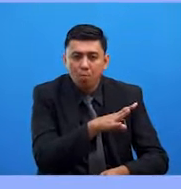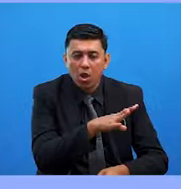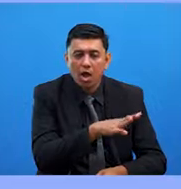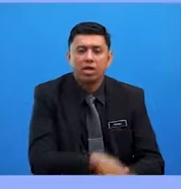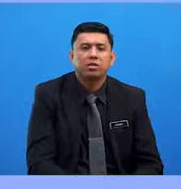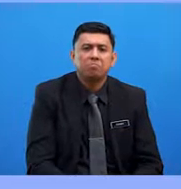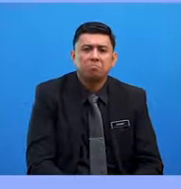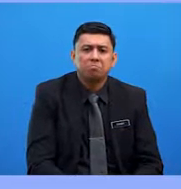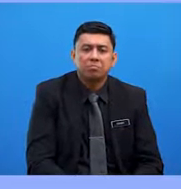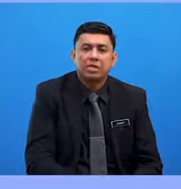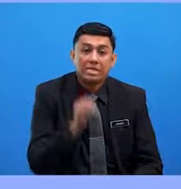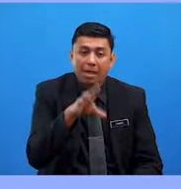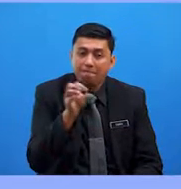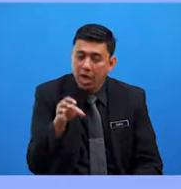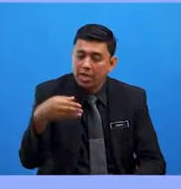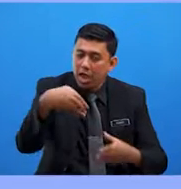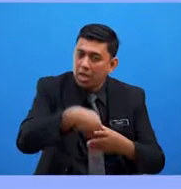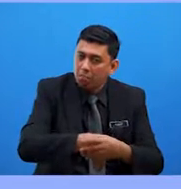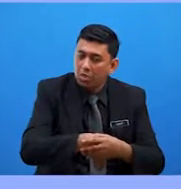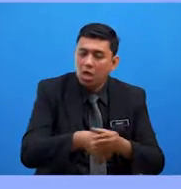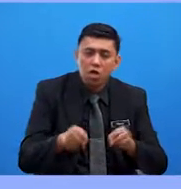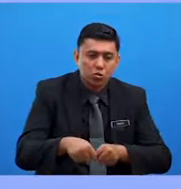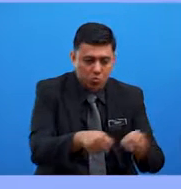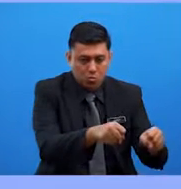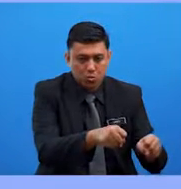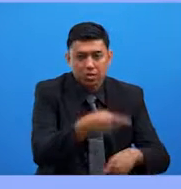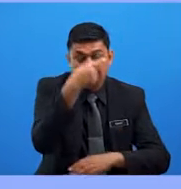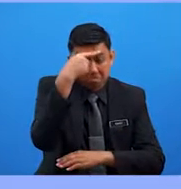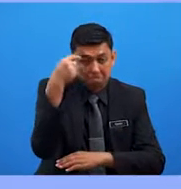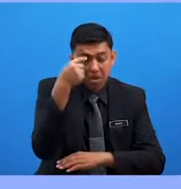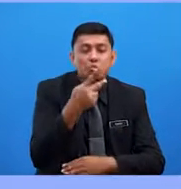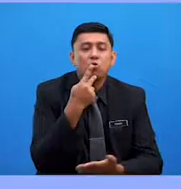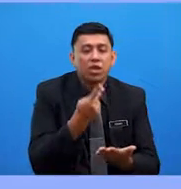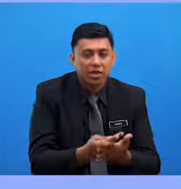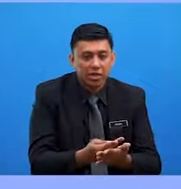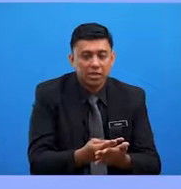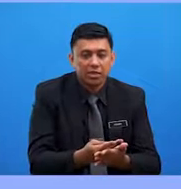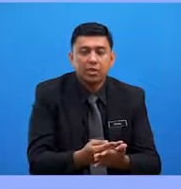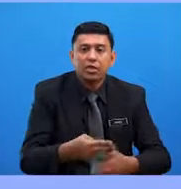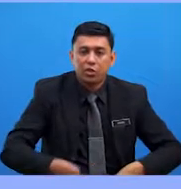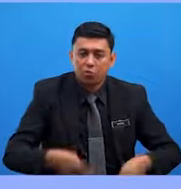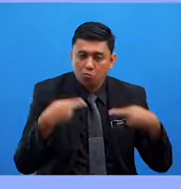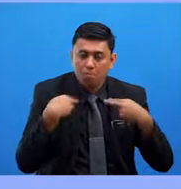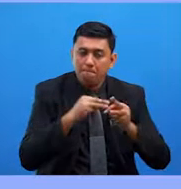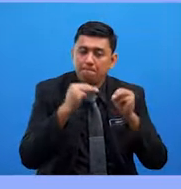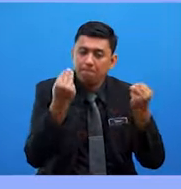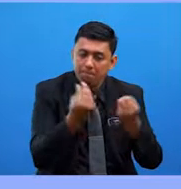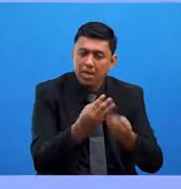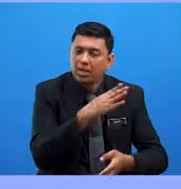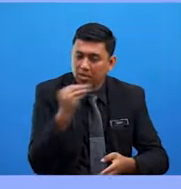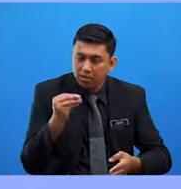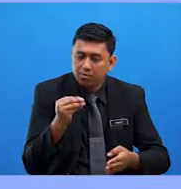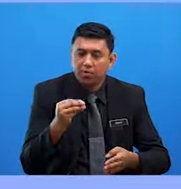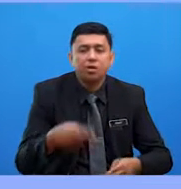sisa buangan ke dalam sungai akan menyebabkan kualiti kehidupan masyarakat dan